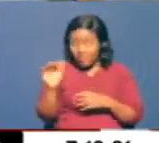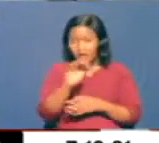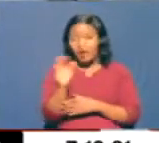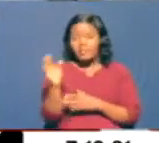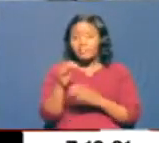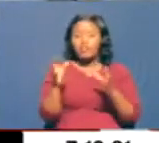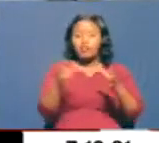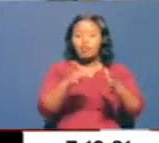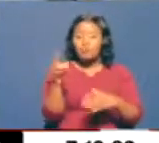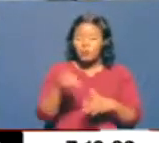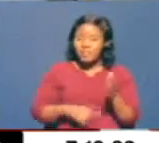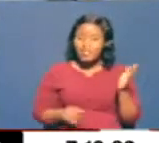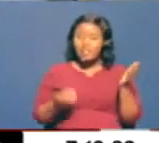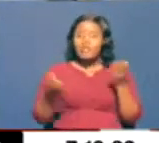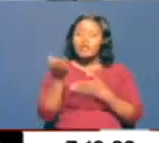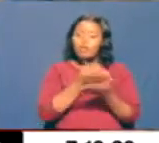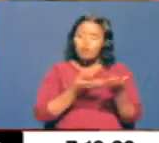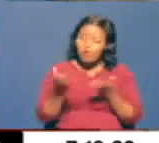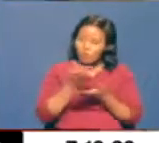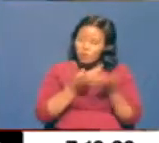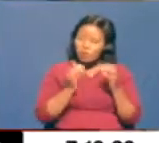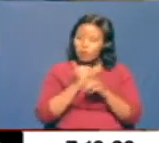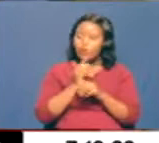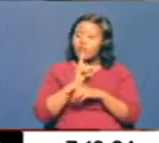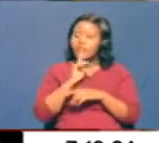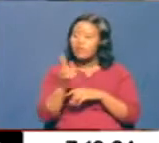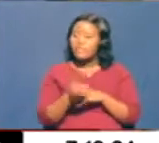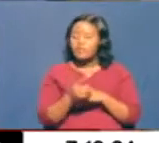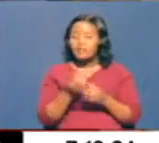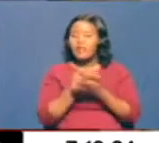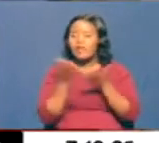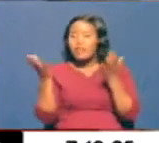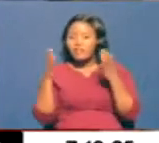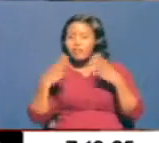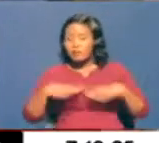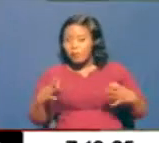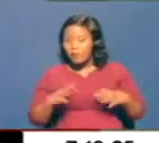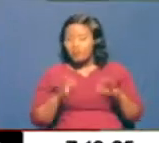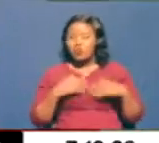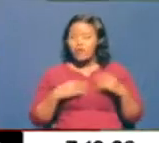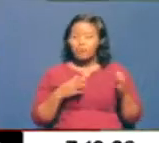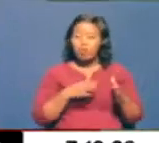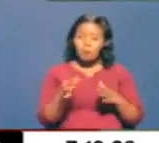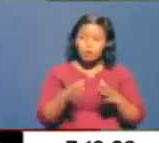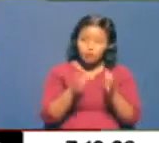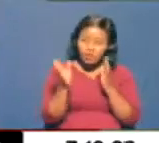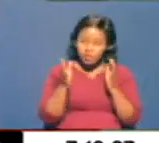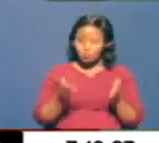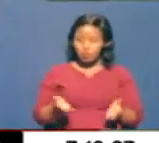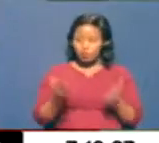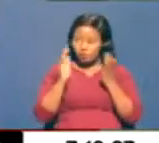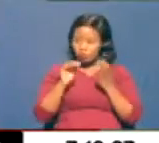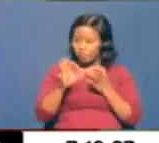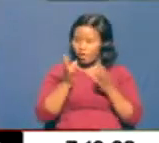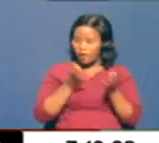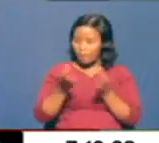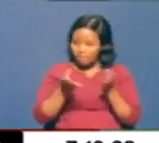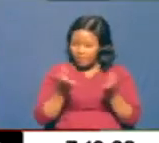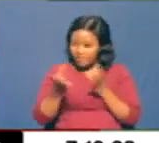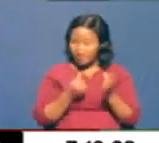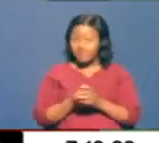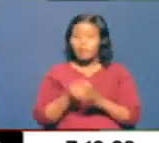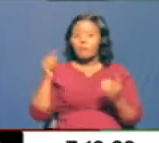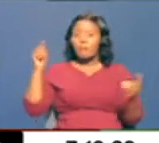mfumo wa kiuchumi utahakikisha kila mmoja amepata fursa ya kuinua hali yake ya kiuchumi. Up until we have